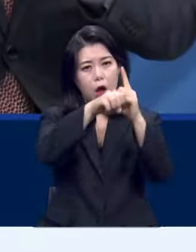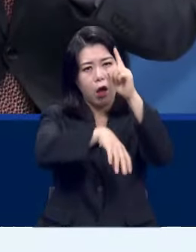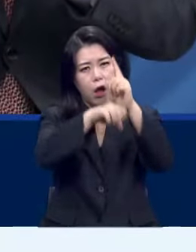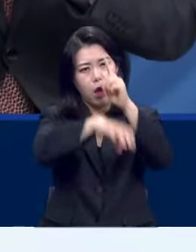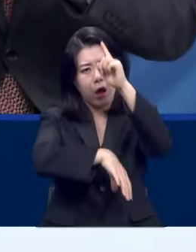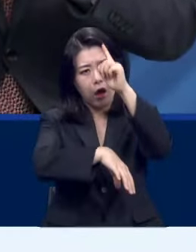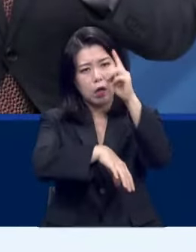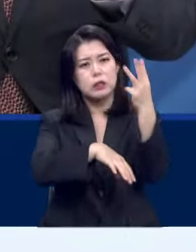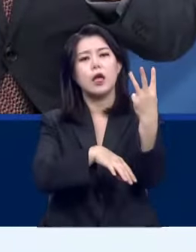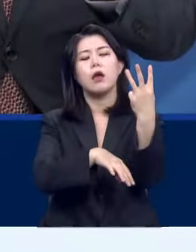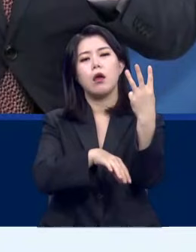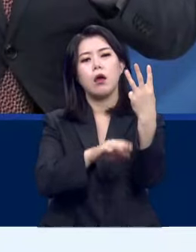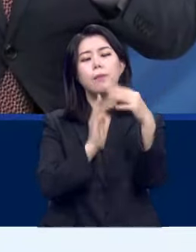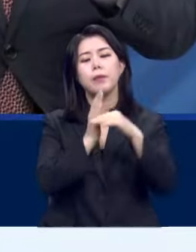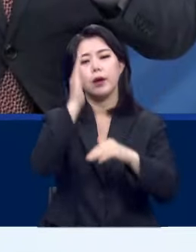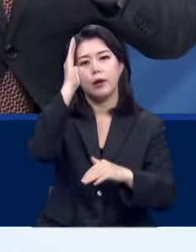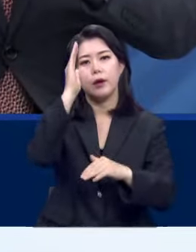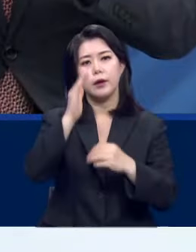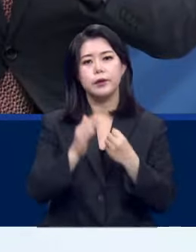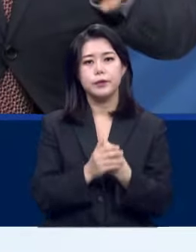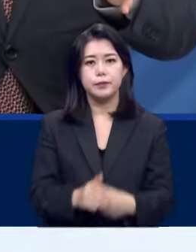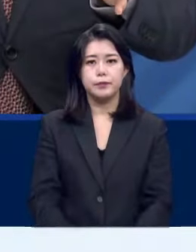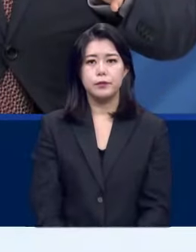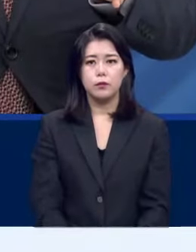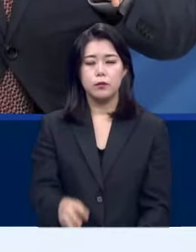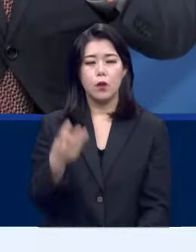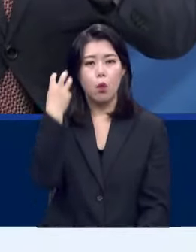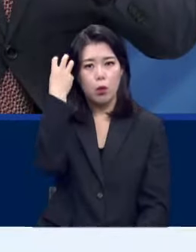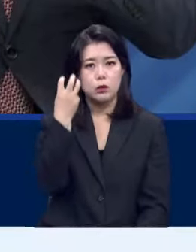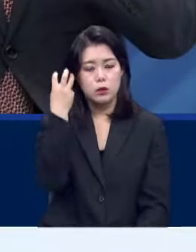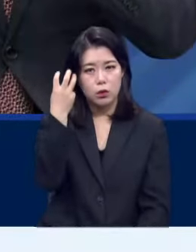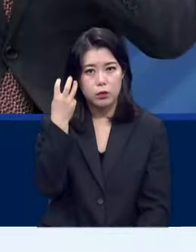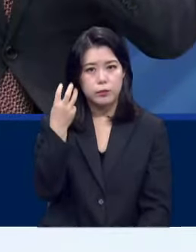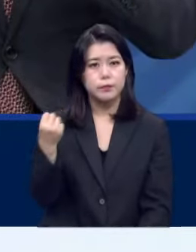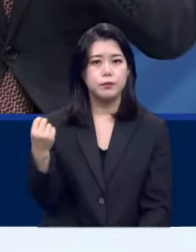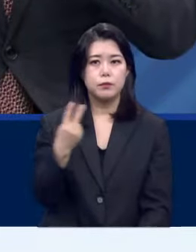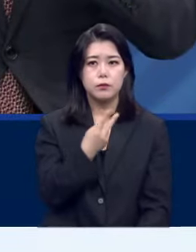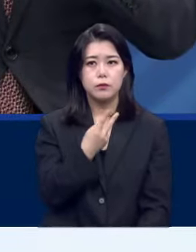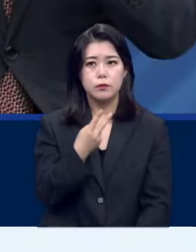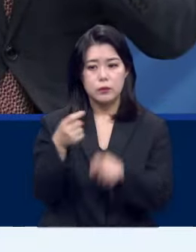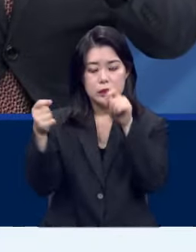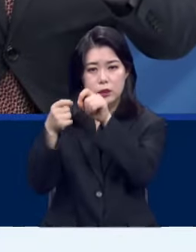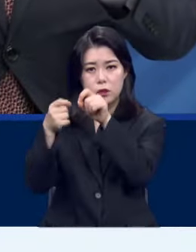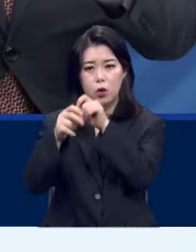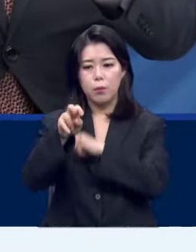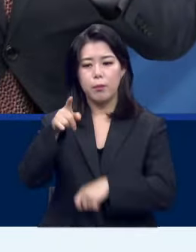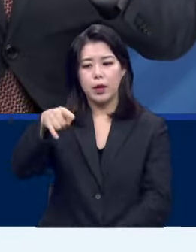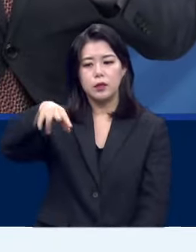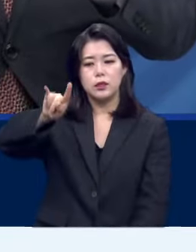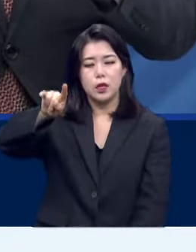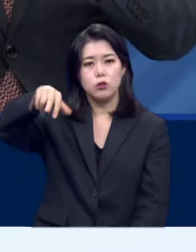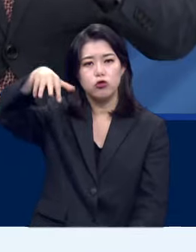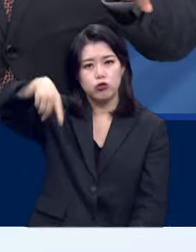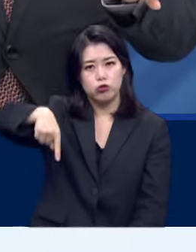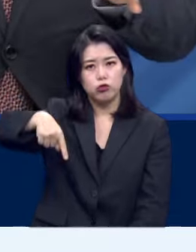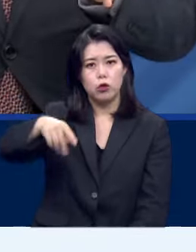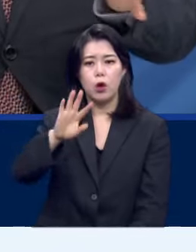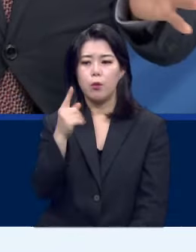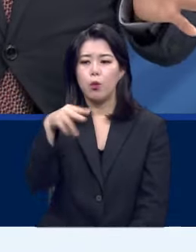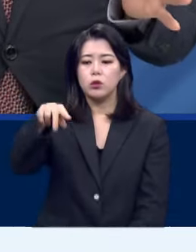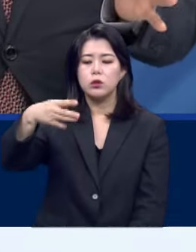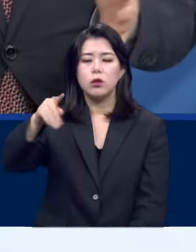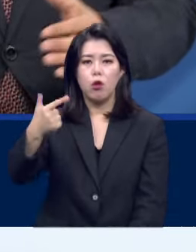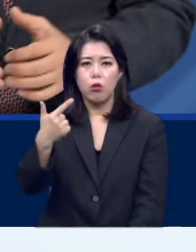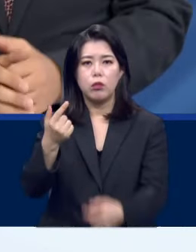세 발 이상의 다 탄두가 나가서 예컨데 뭐 워싱턴네 그리고 또 뭐 인근 지역의 메사추세츠 어 보스턴 같이 이제